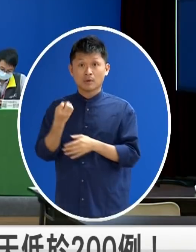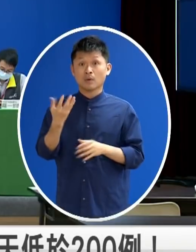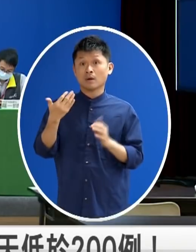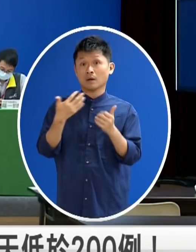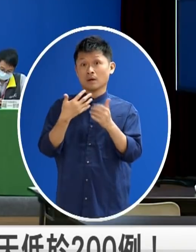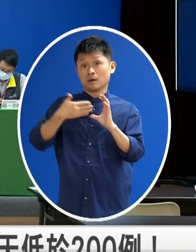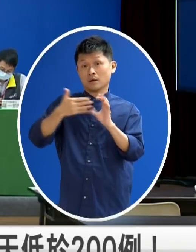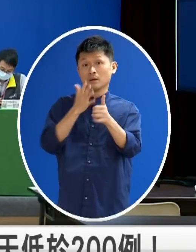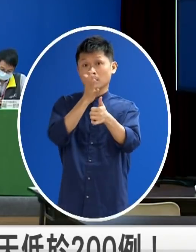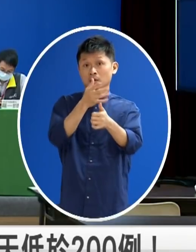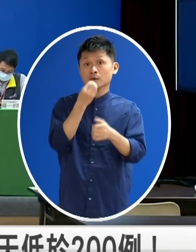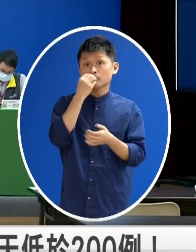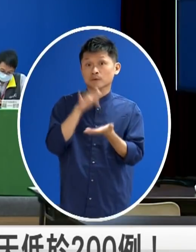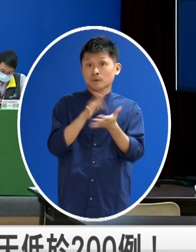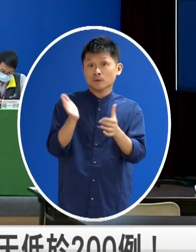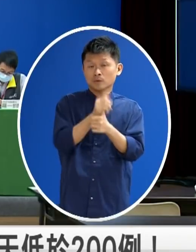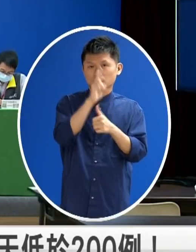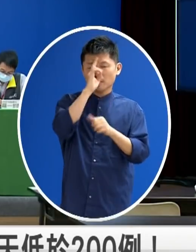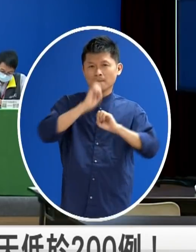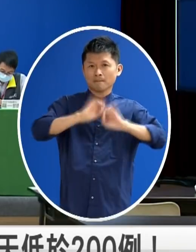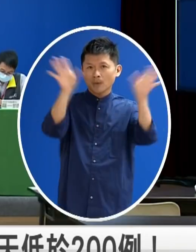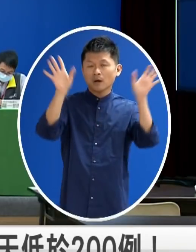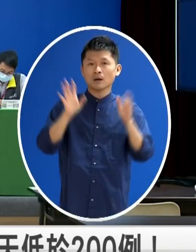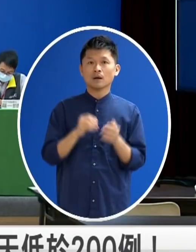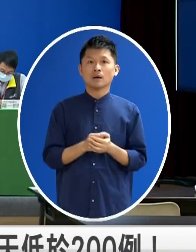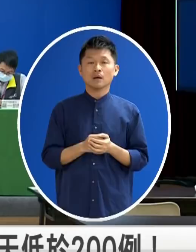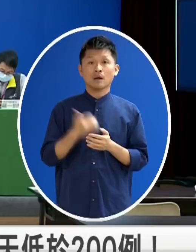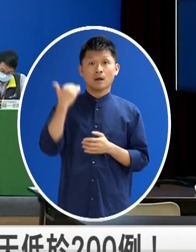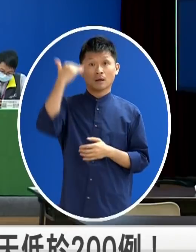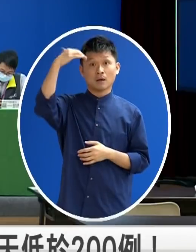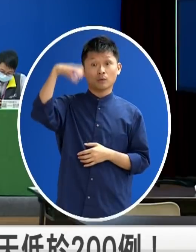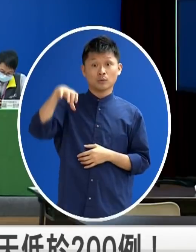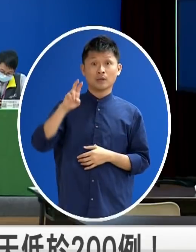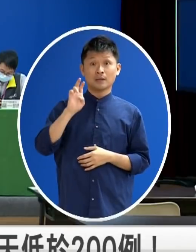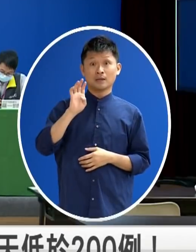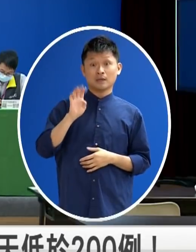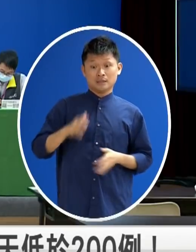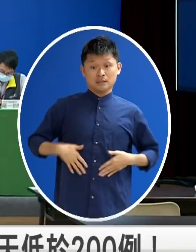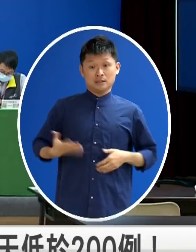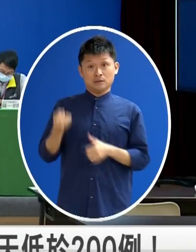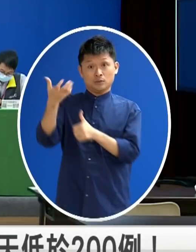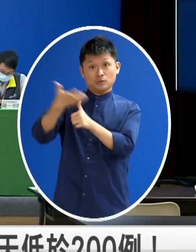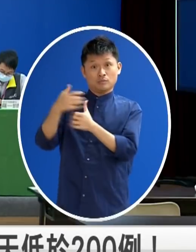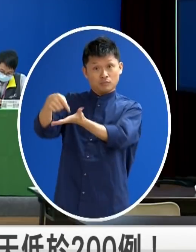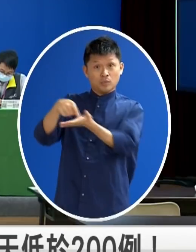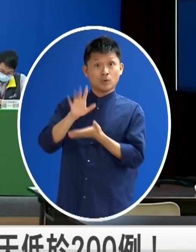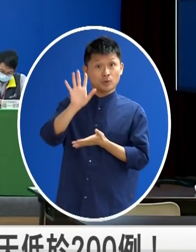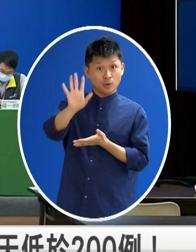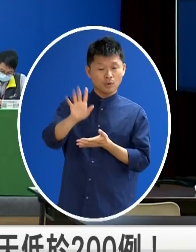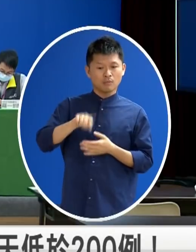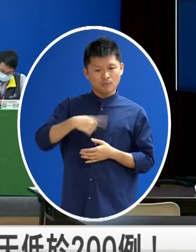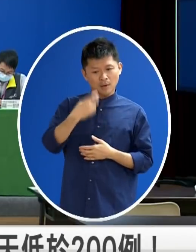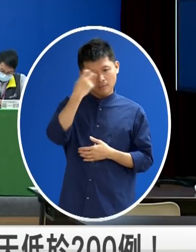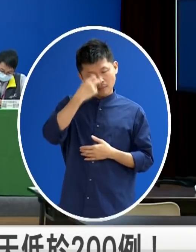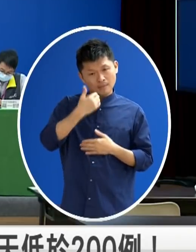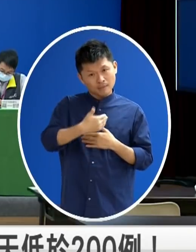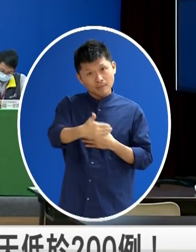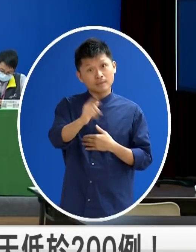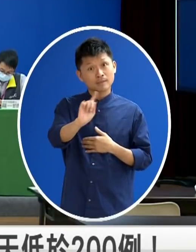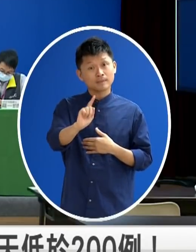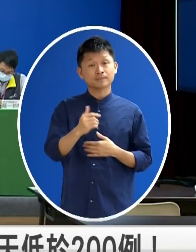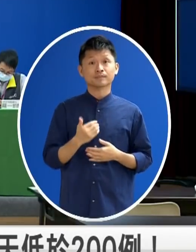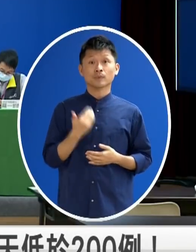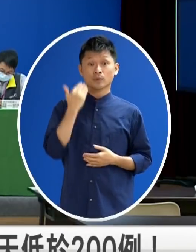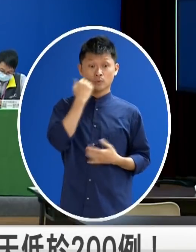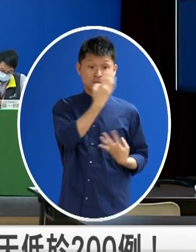提问，食药署中午发声明表示已经收到高端 EUA 了，那接下来审查的重点会是什么呢？如果按照时